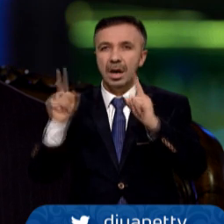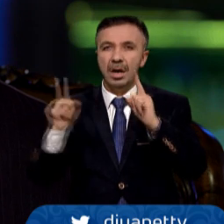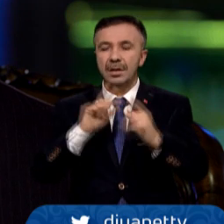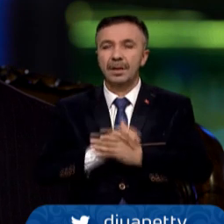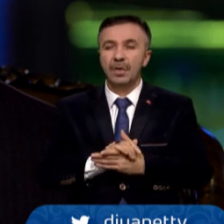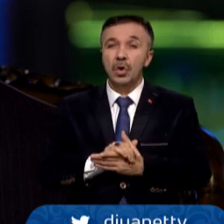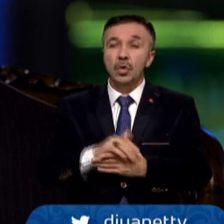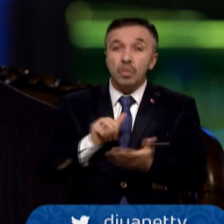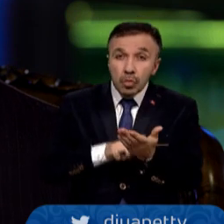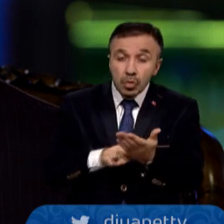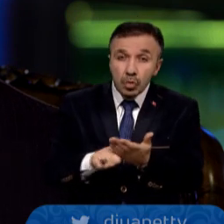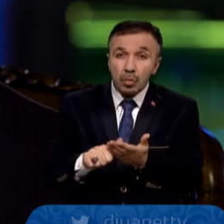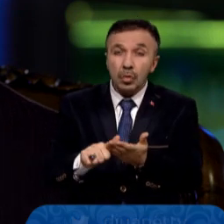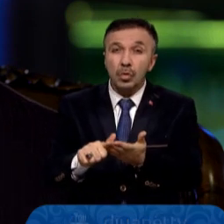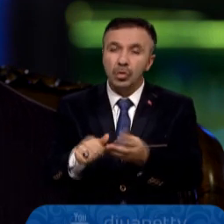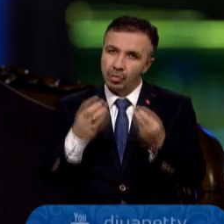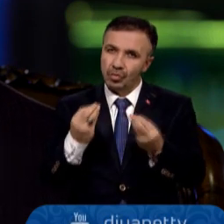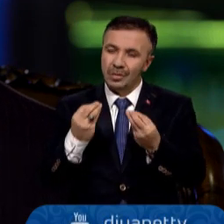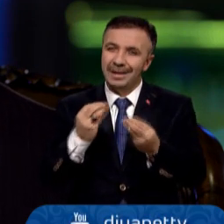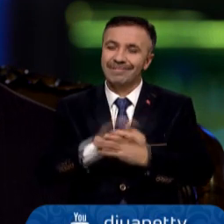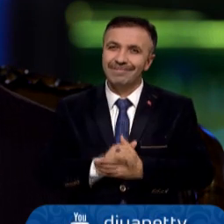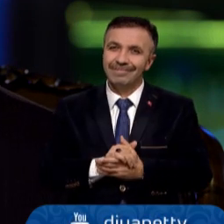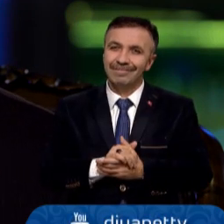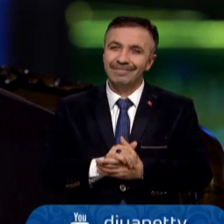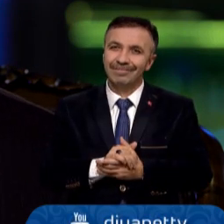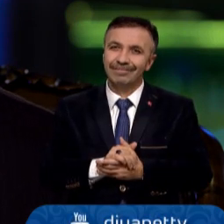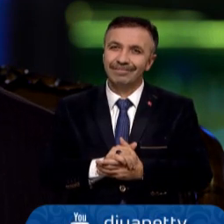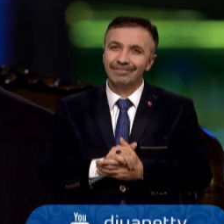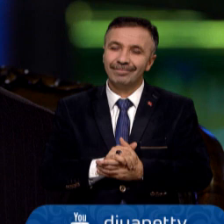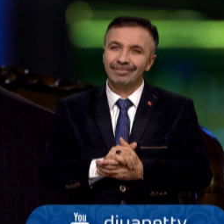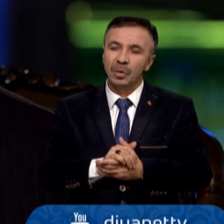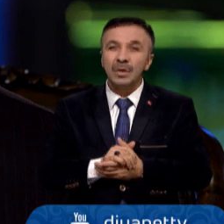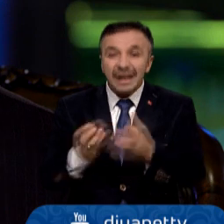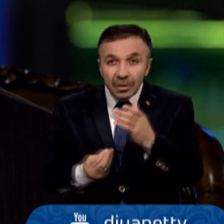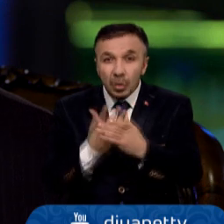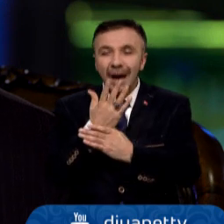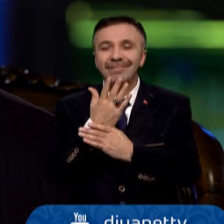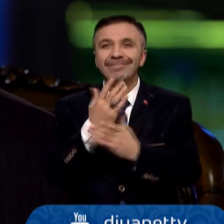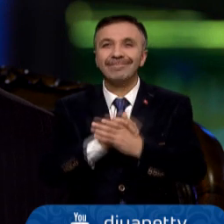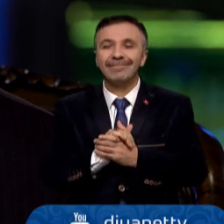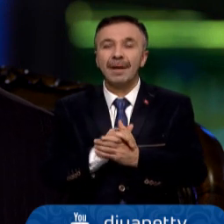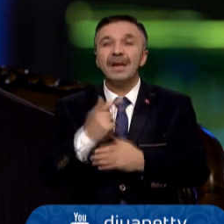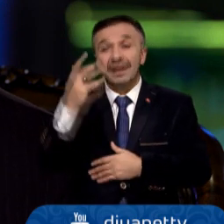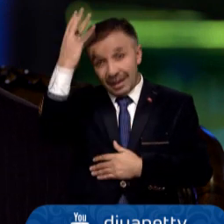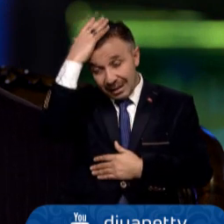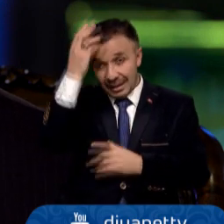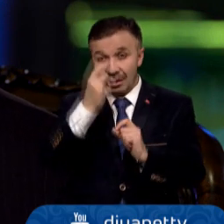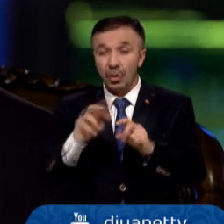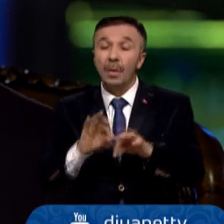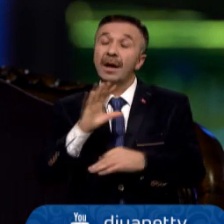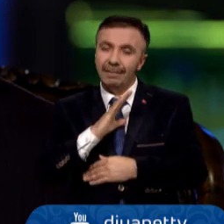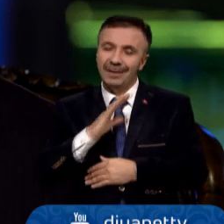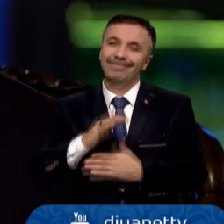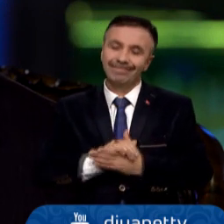adaleti bütün bu efendim 250'yi iyi tesis eden Kur'an